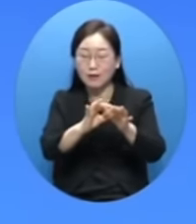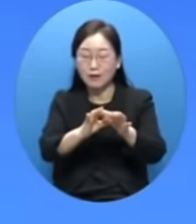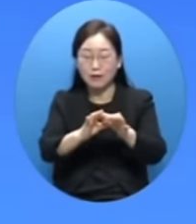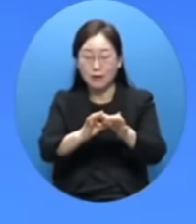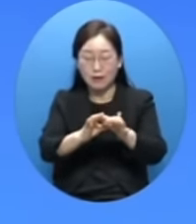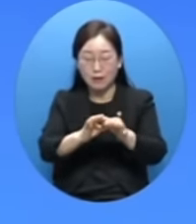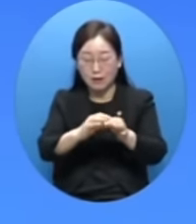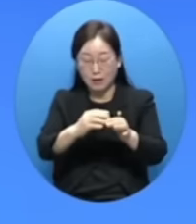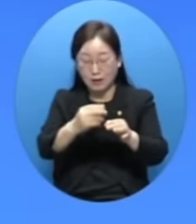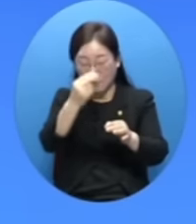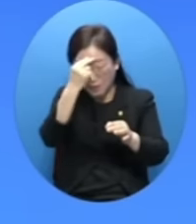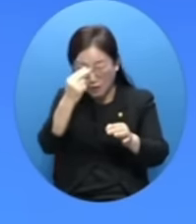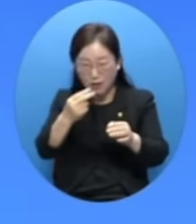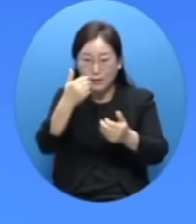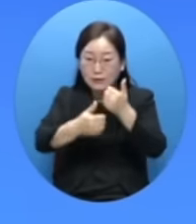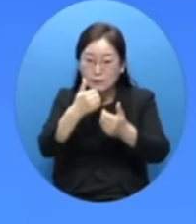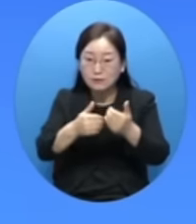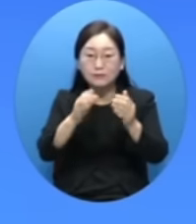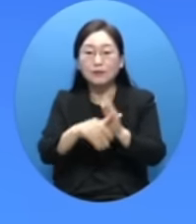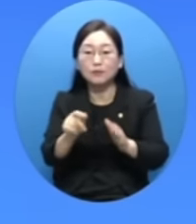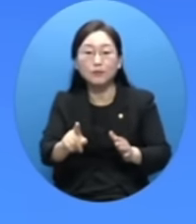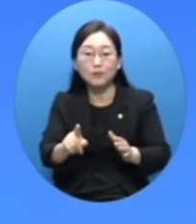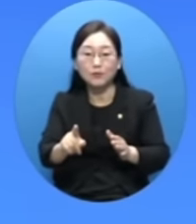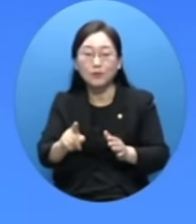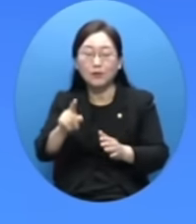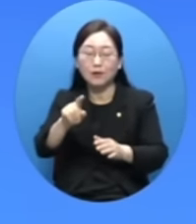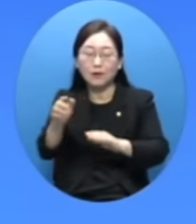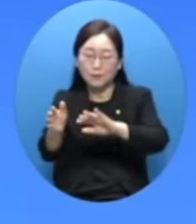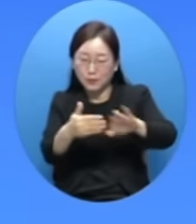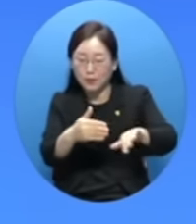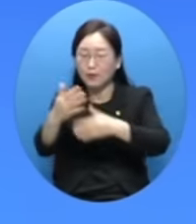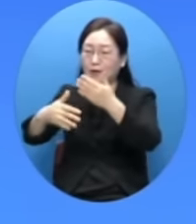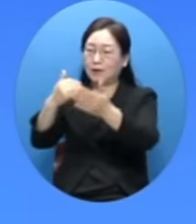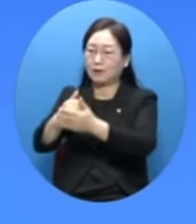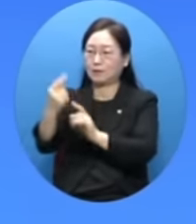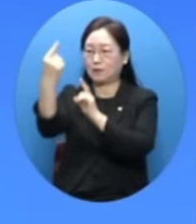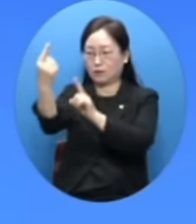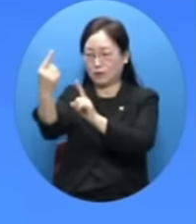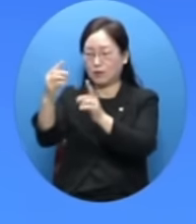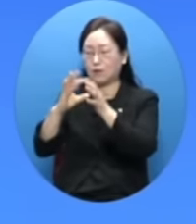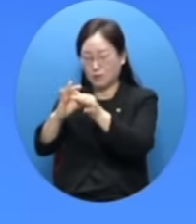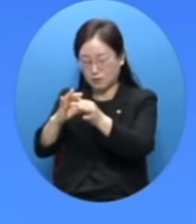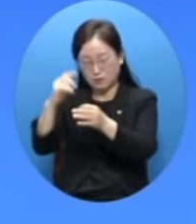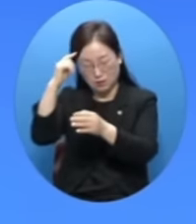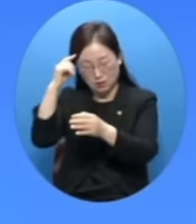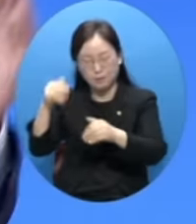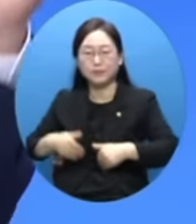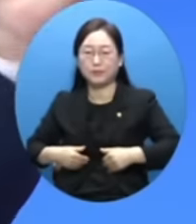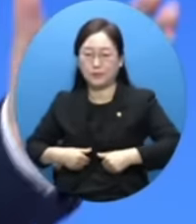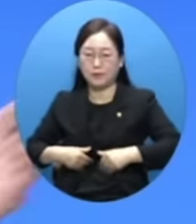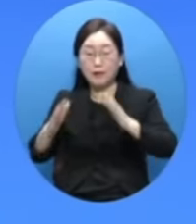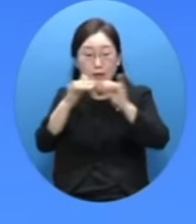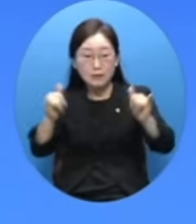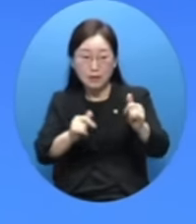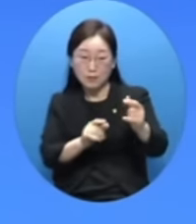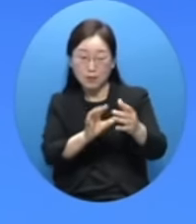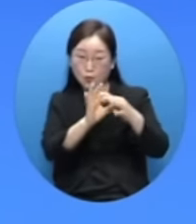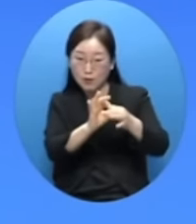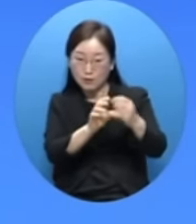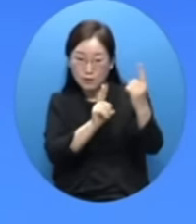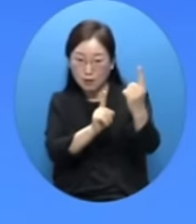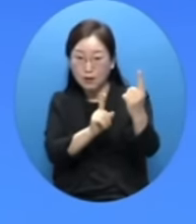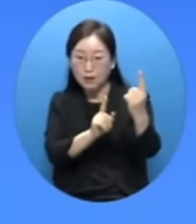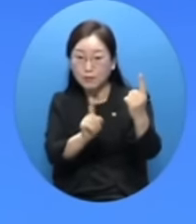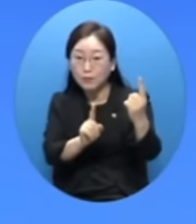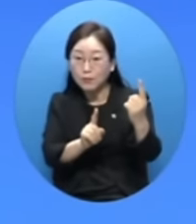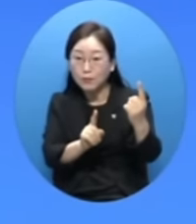생겼을 때, 갈등이 생겨날 때 먼저 하나님과 나와의 관계를 생각하라는 말씀입니다. 사람들과의 관계가 잘못된